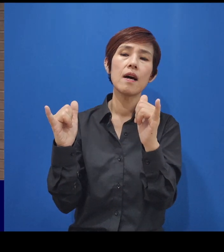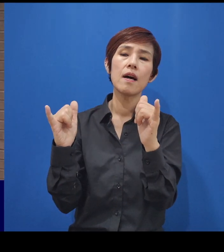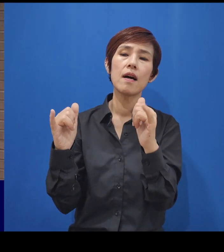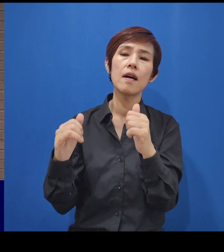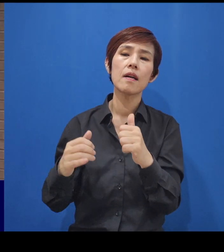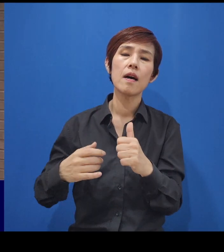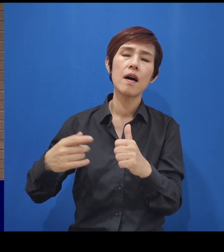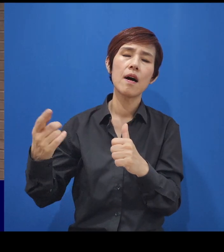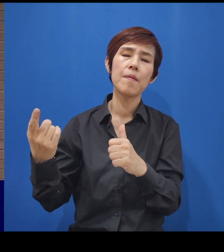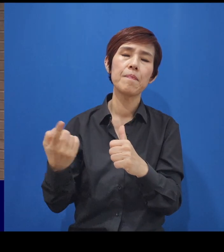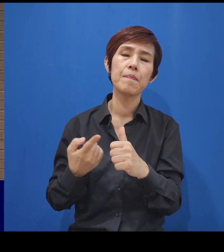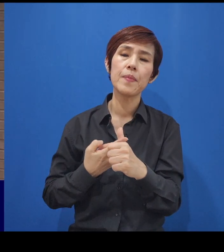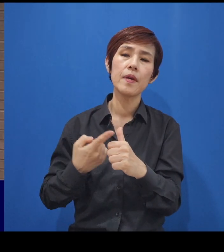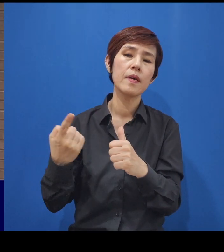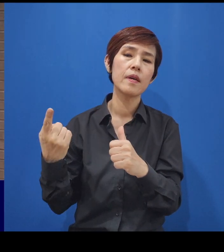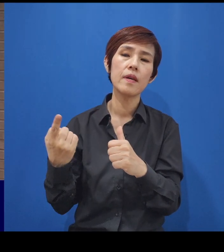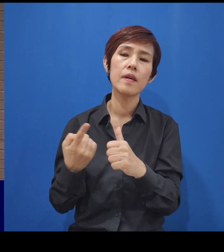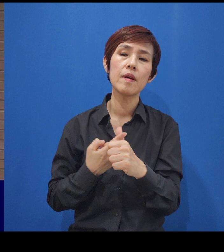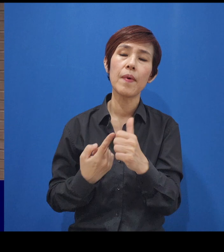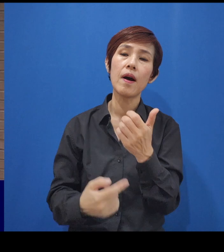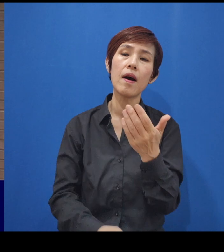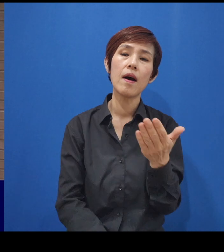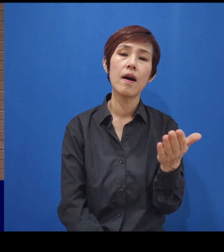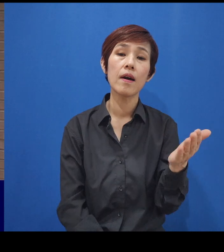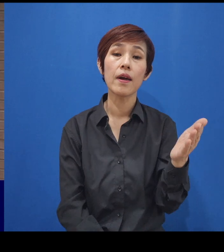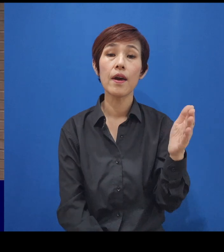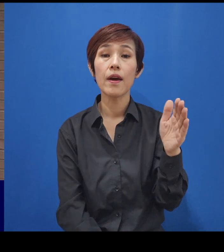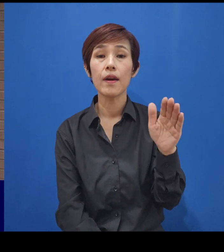세상 사람